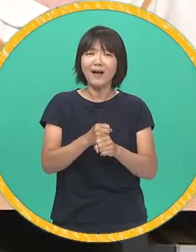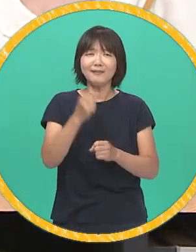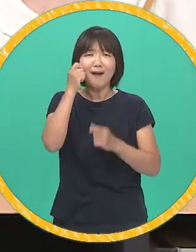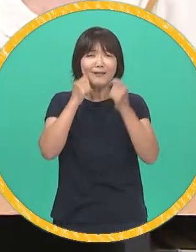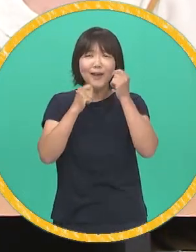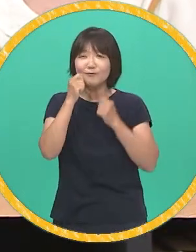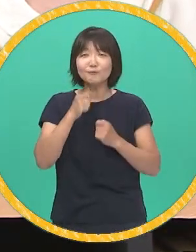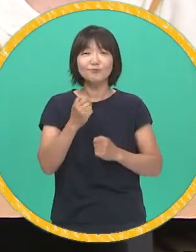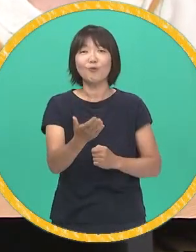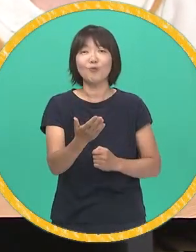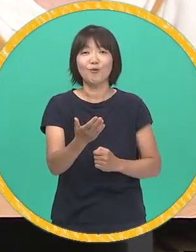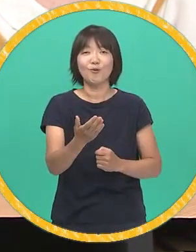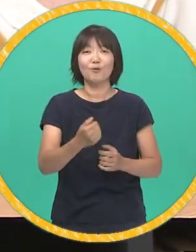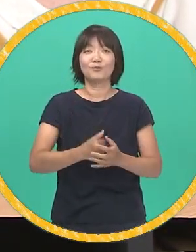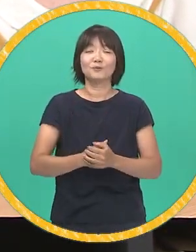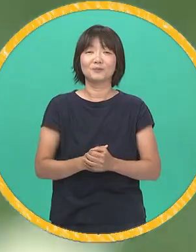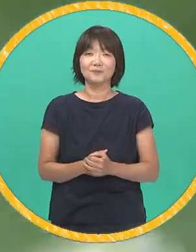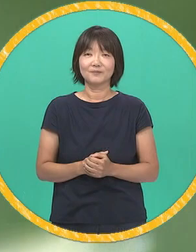ローン